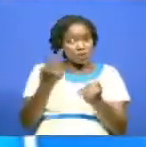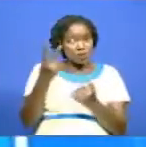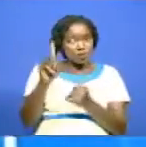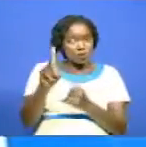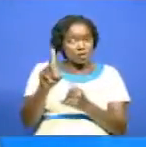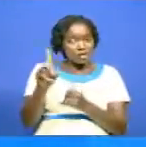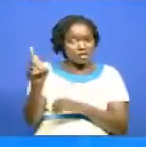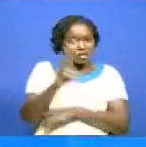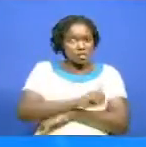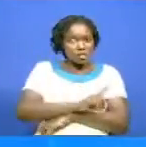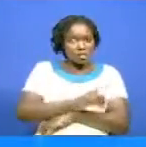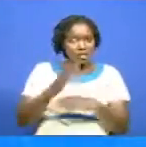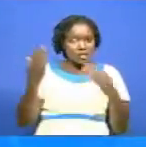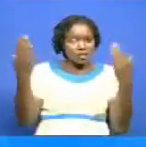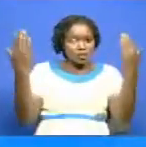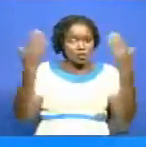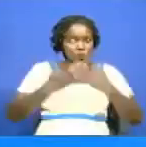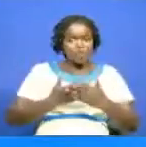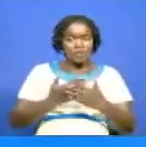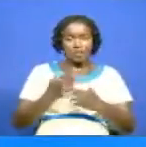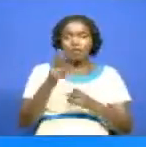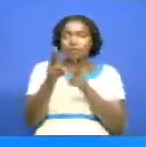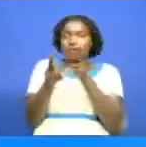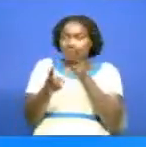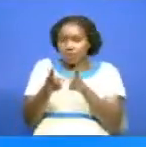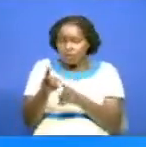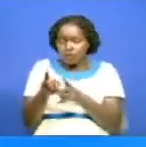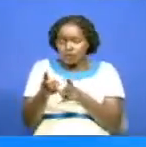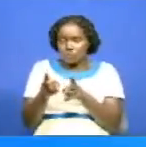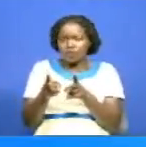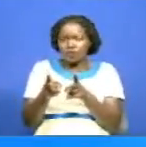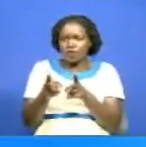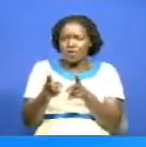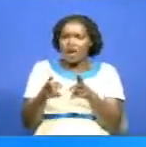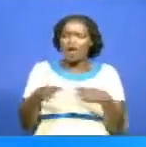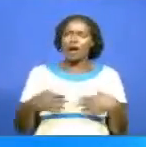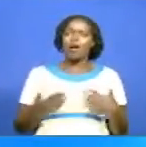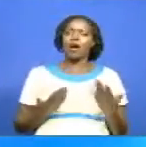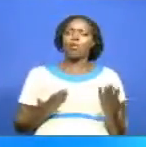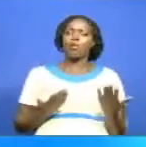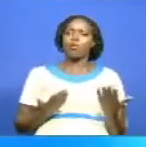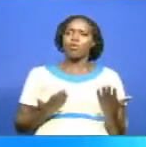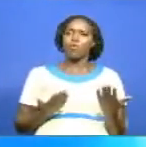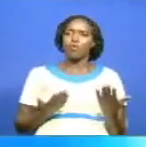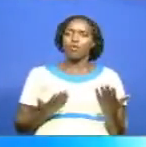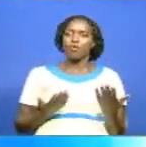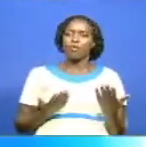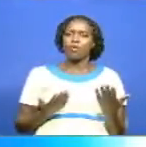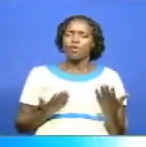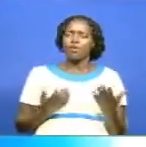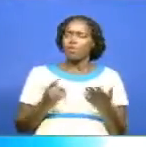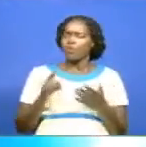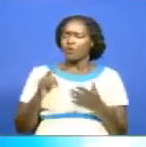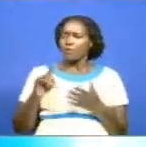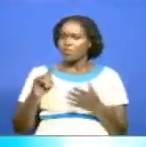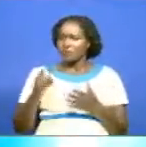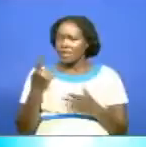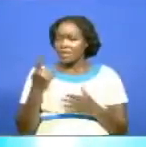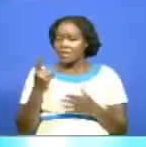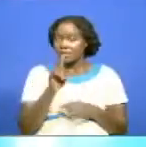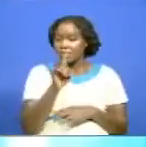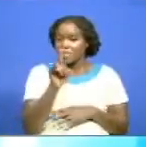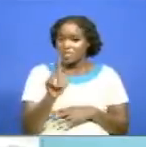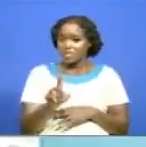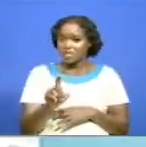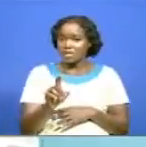21. Usiku wa leo utakuwa ni usiku wa 22. Je, tulifikaje hapa? Ni swali ambalo nitakuwa naanza kumuuliza Peterson Washira